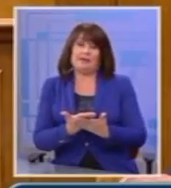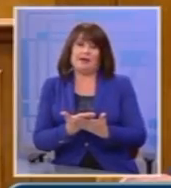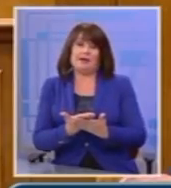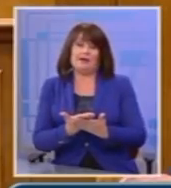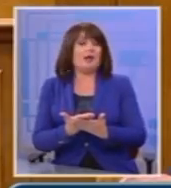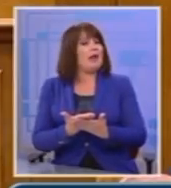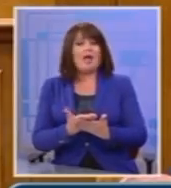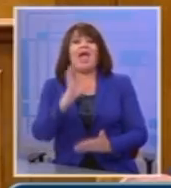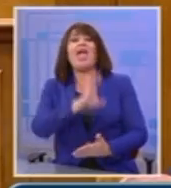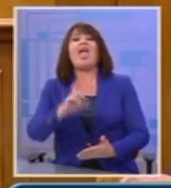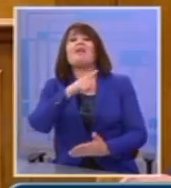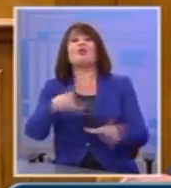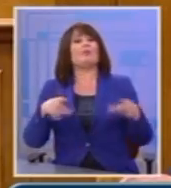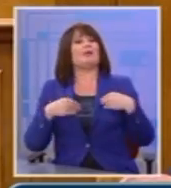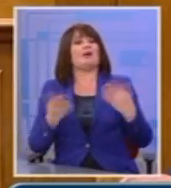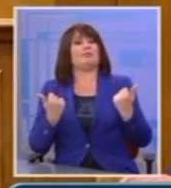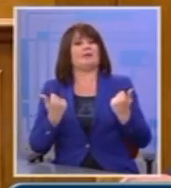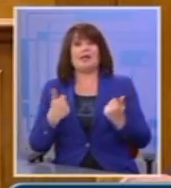Αυτό δεν έγινε, δεν ήταν δική μας επιλογή.